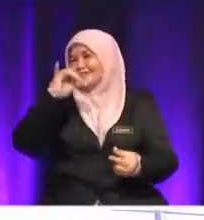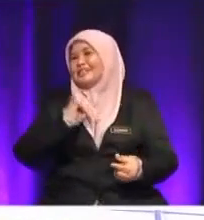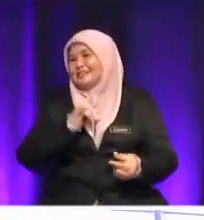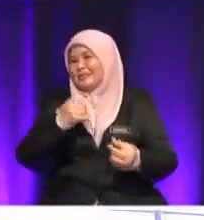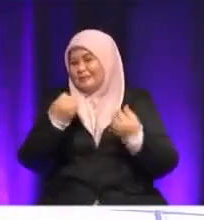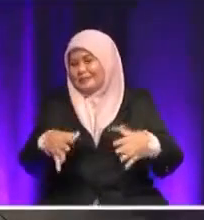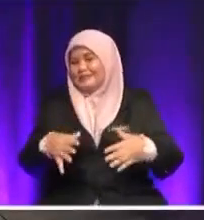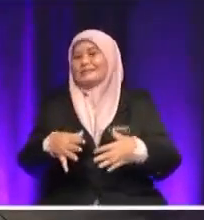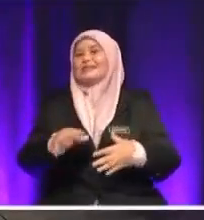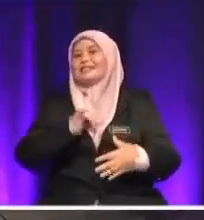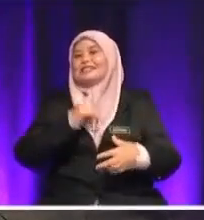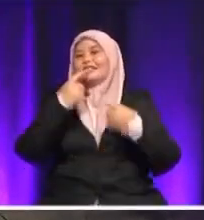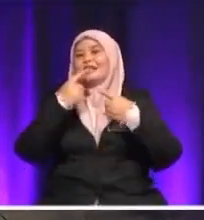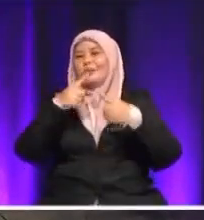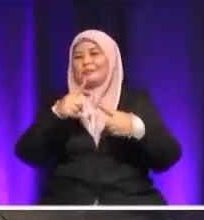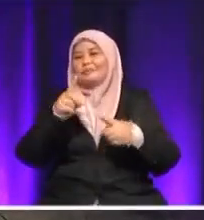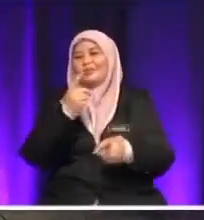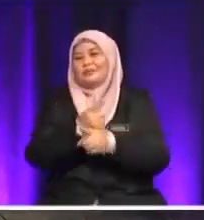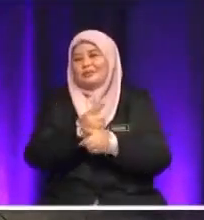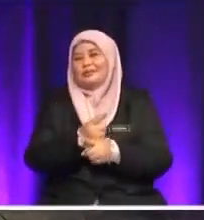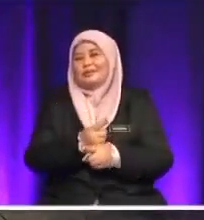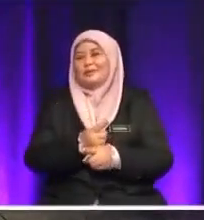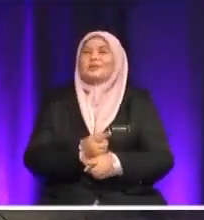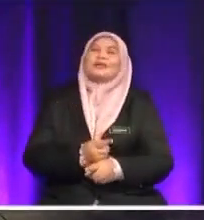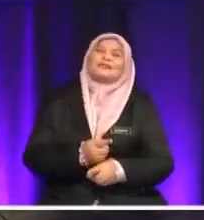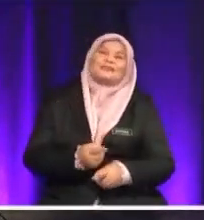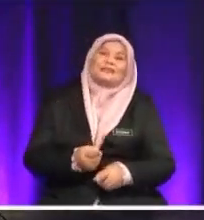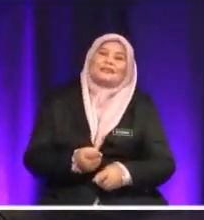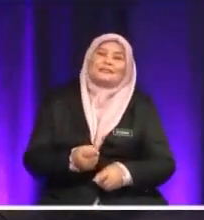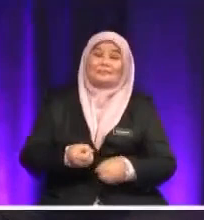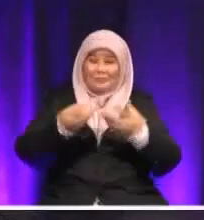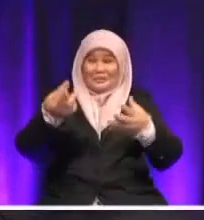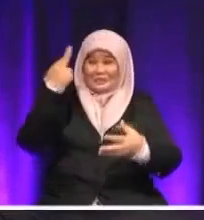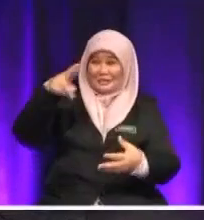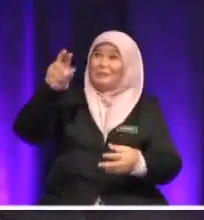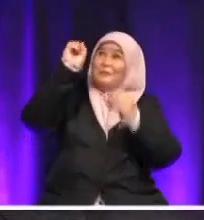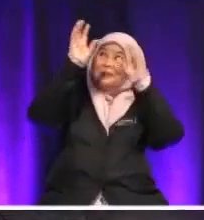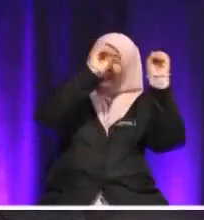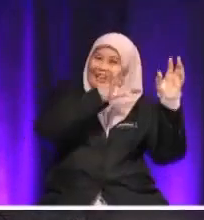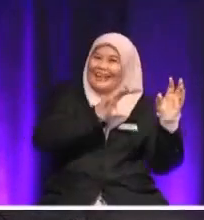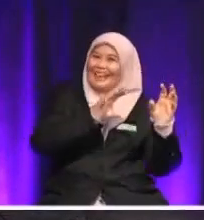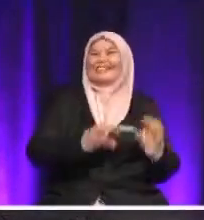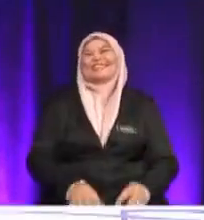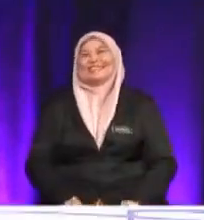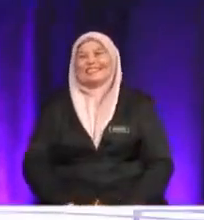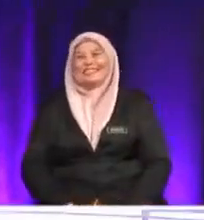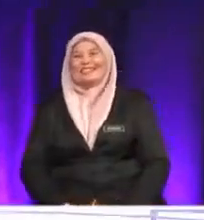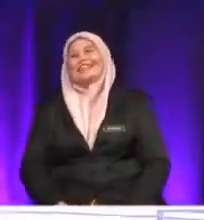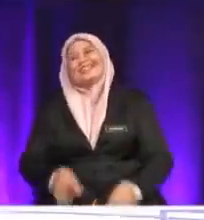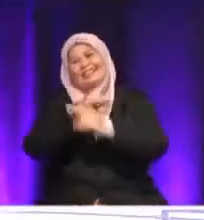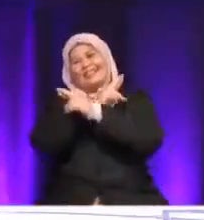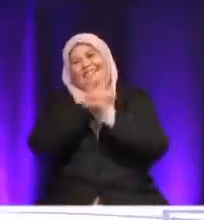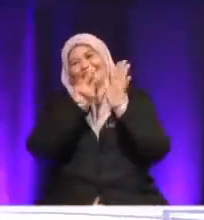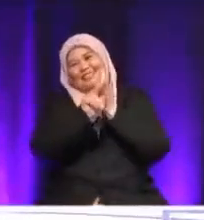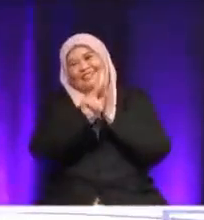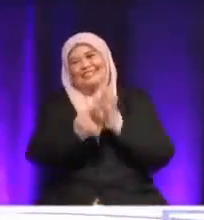Ustaz? Ganjaran ni kalaulah saya nak bagi 100 bintang, okay. Saya bagi 1000 bintang. 1000 bintang. Ah, lagu dah tu Ustaz eh. Baik, kita rehat seketika pula.